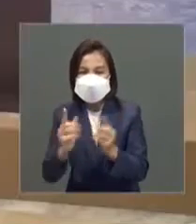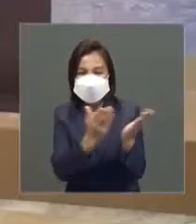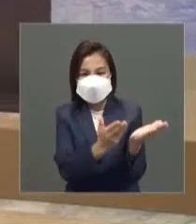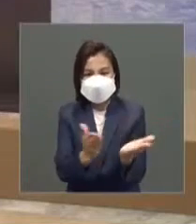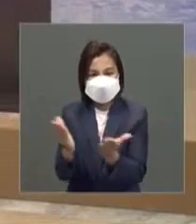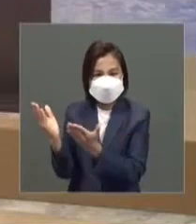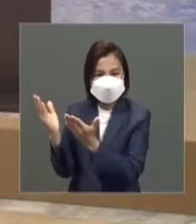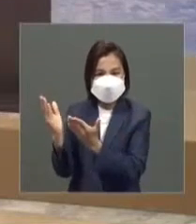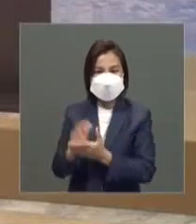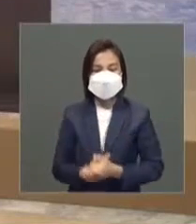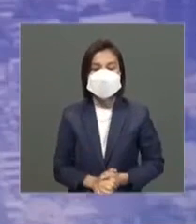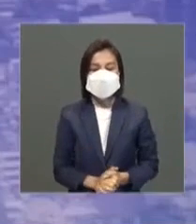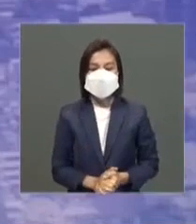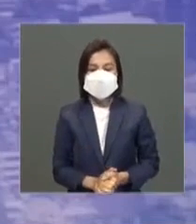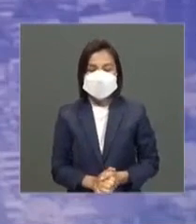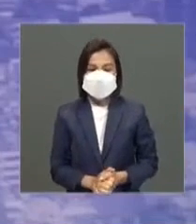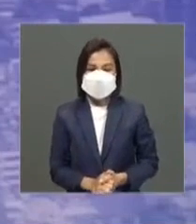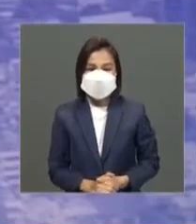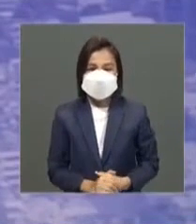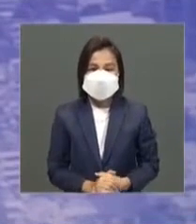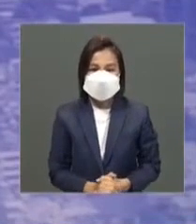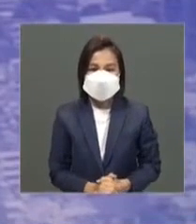อค่ะ